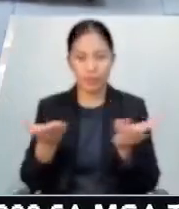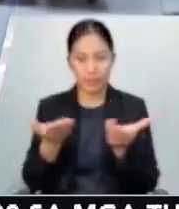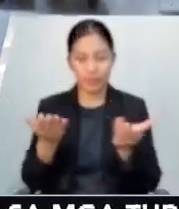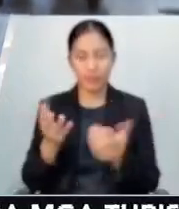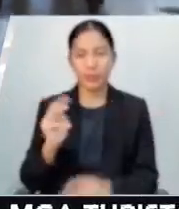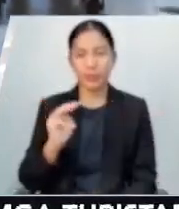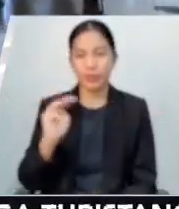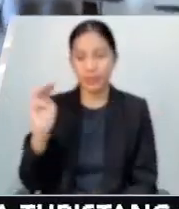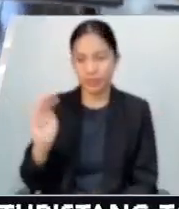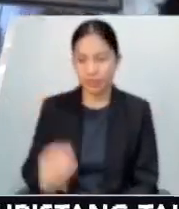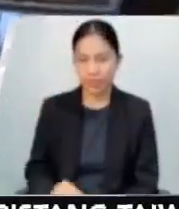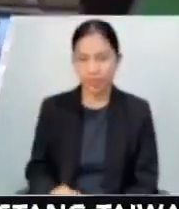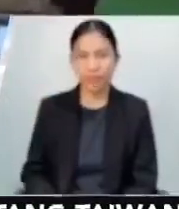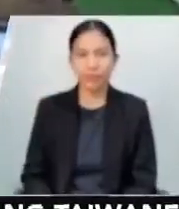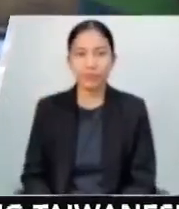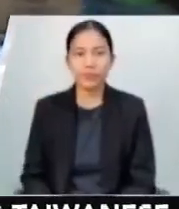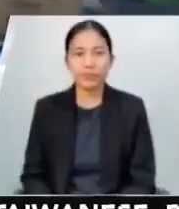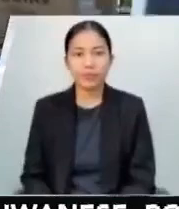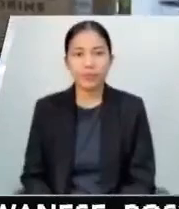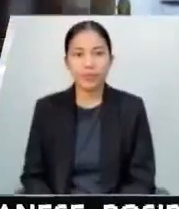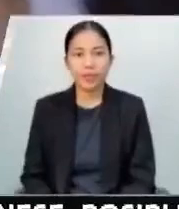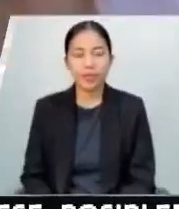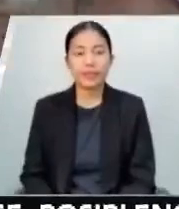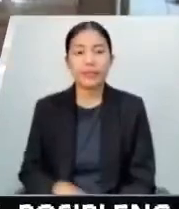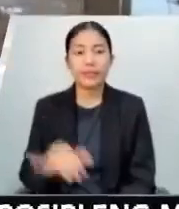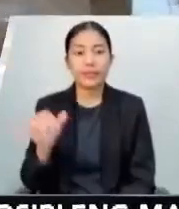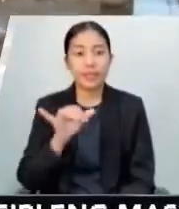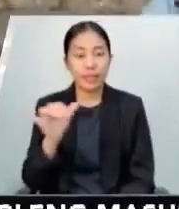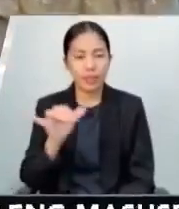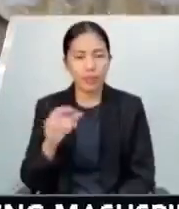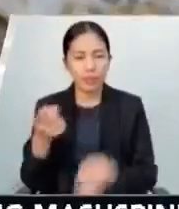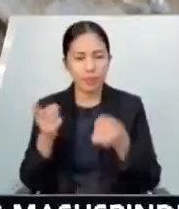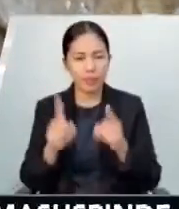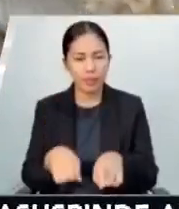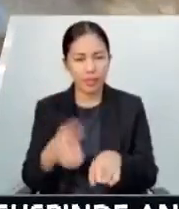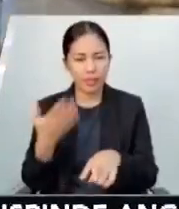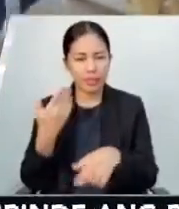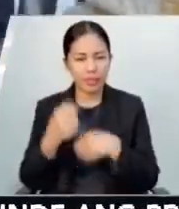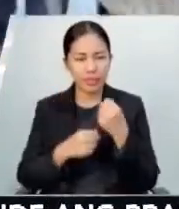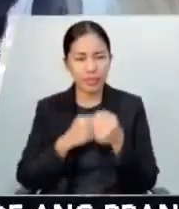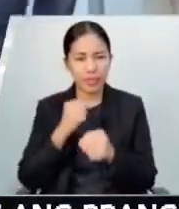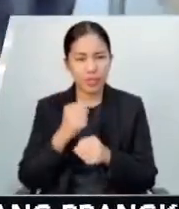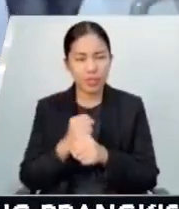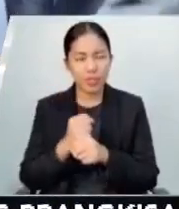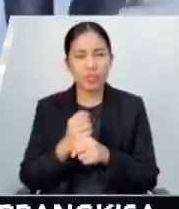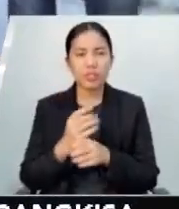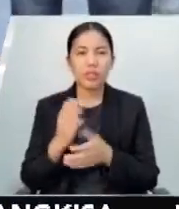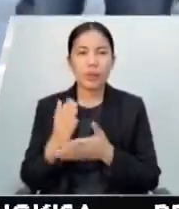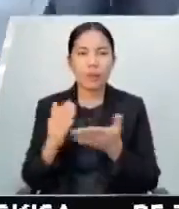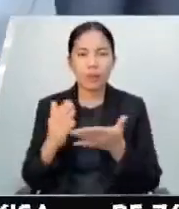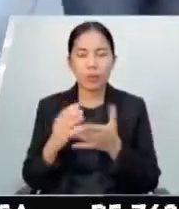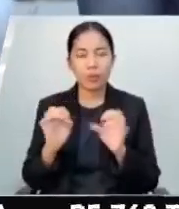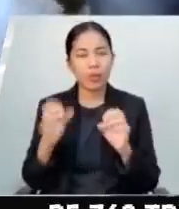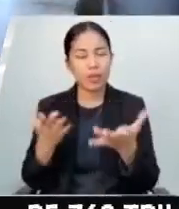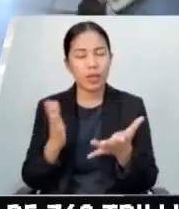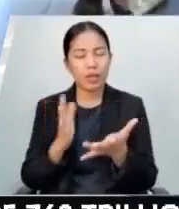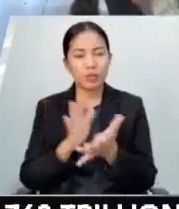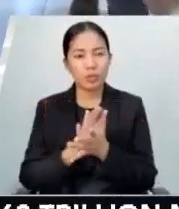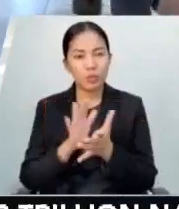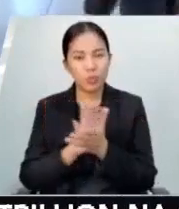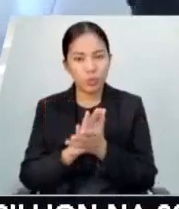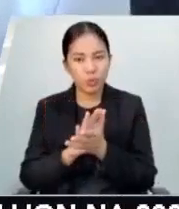year. This week medyo spread out na eh. Yung iba kasi wala nang pasok sa eskwela, nakapag-leave ng mas maaga dahil nga long weekend